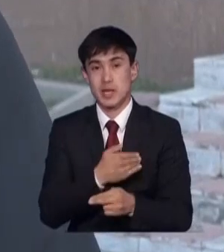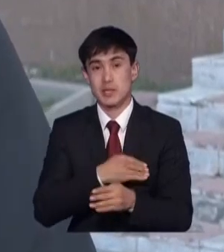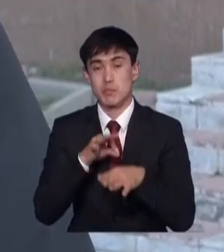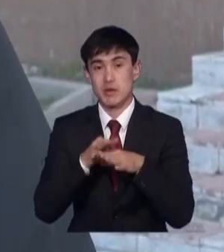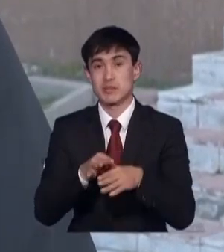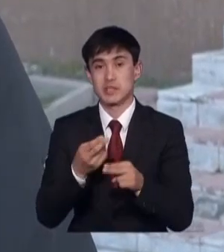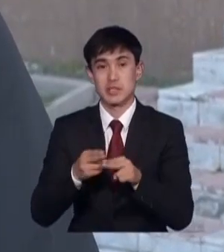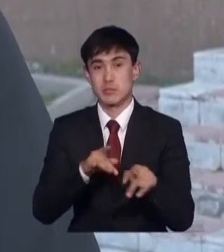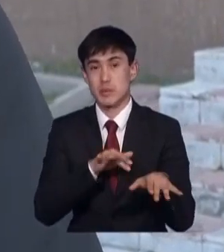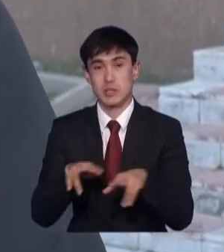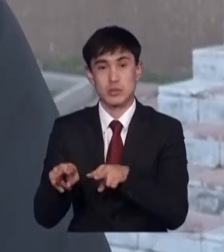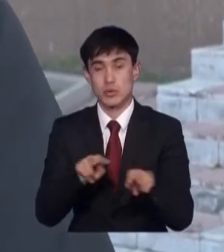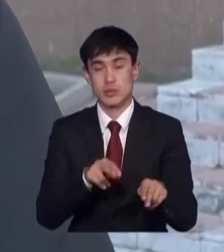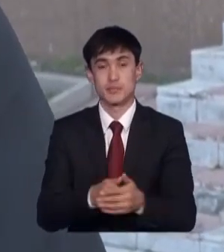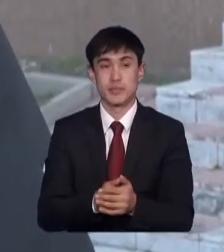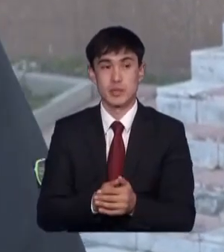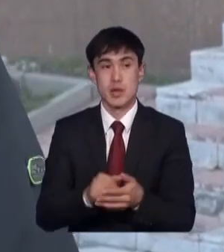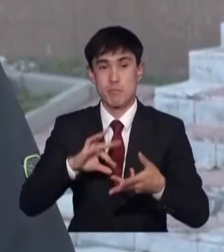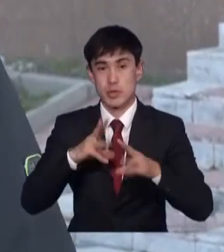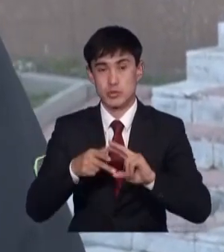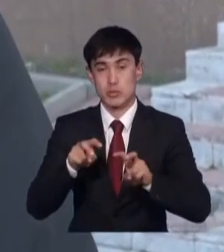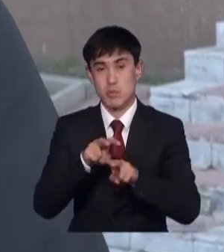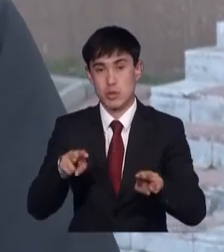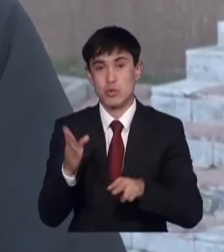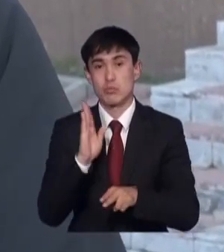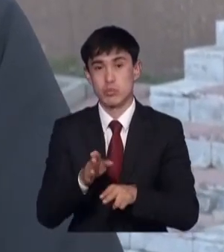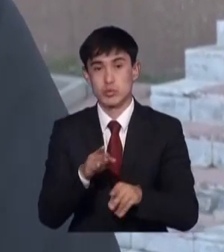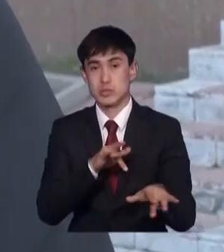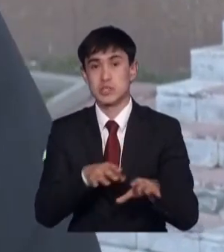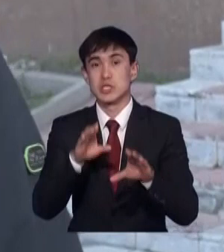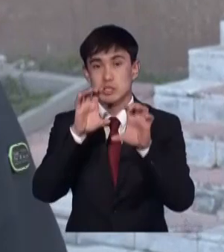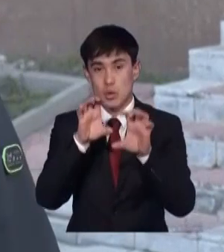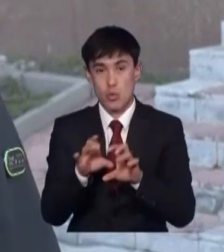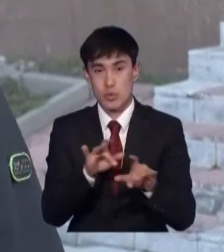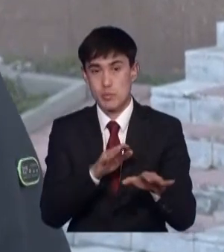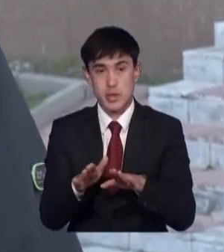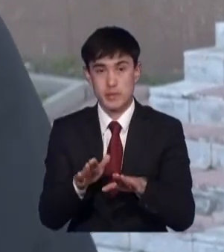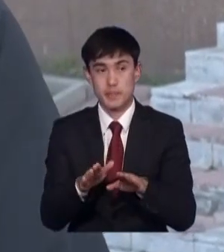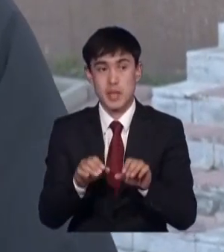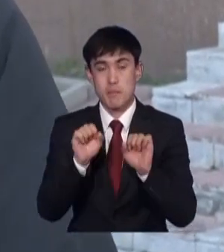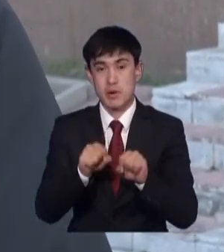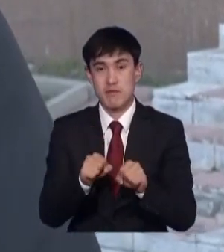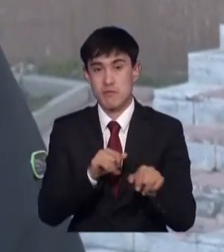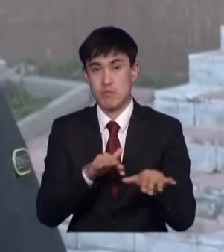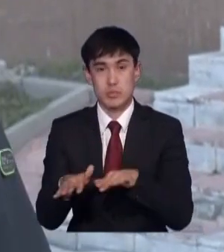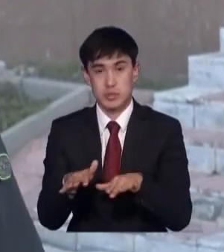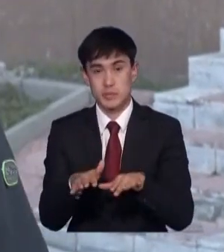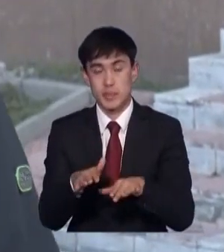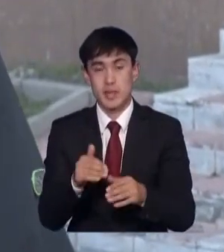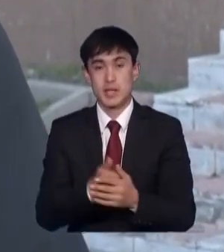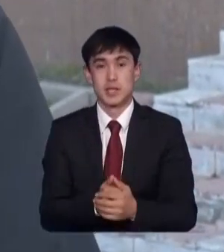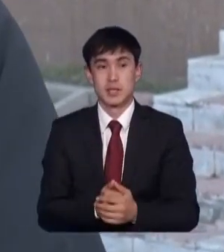провести данные мониторинг по результатам мониторинга нами будут приняты законные меры в рамках правового поля